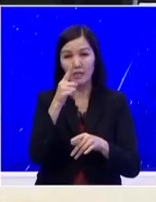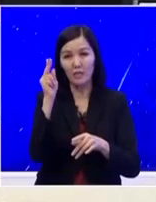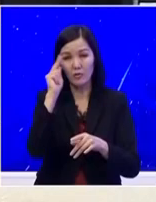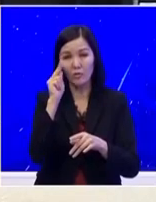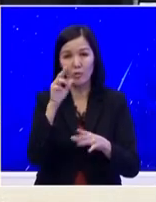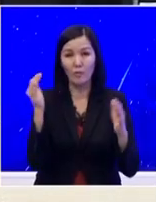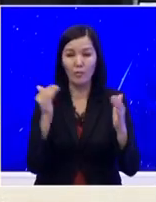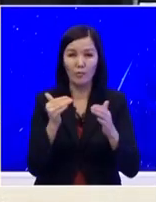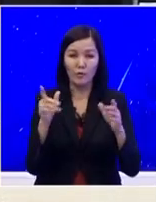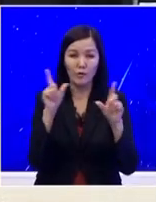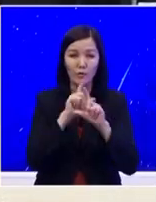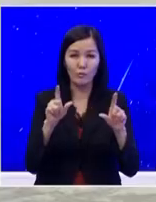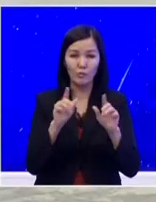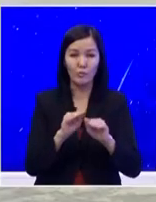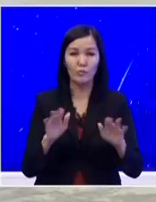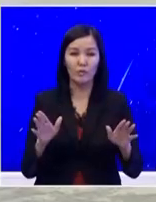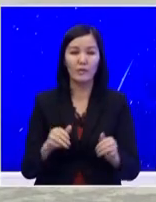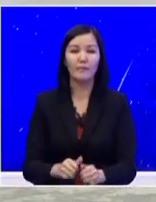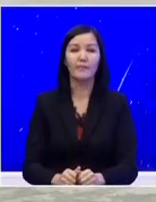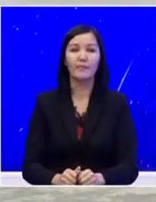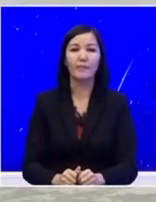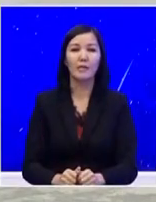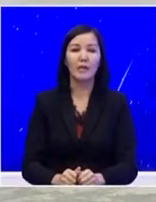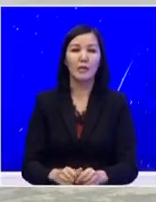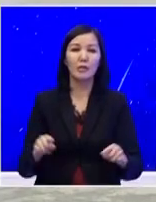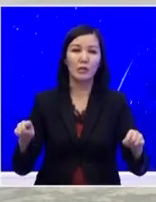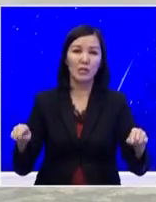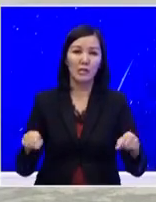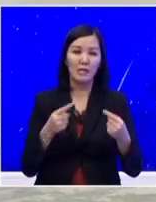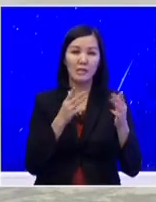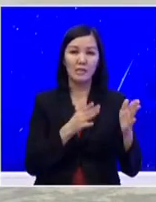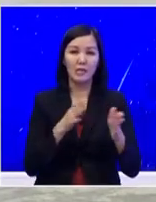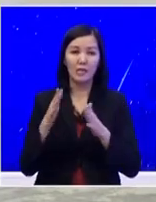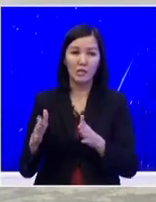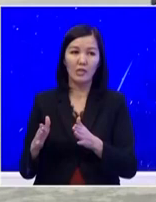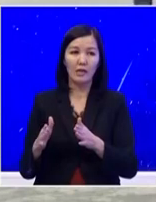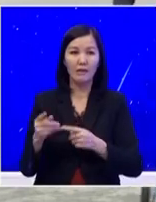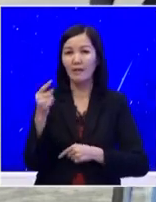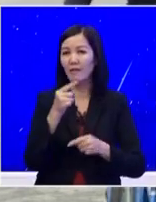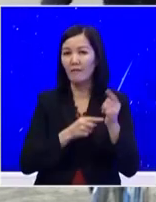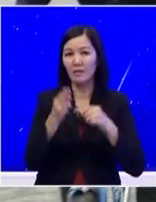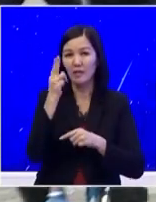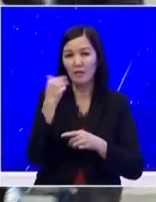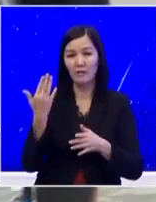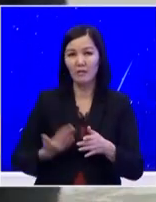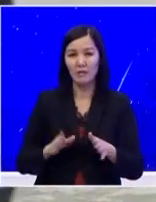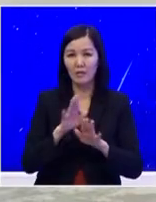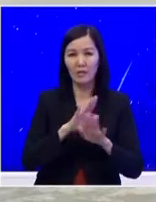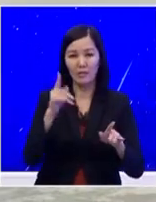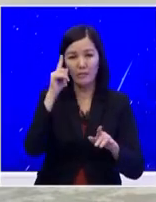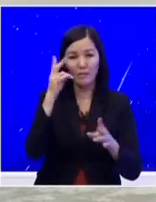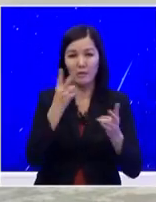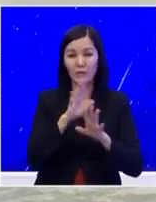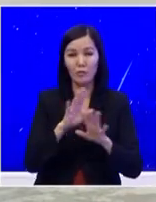обучение в вузах, колледжах и школах. Частичное послабление карантинного режима – это не возврат к прежнему укладу жизни, говорят в